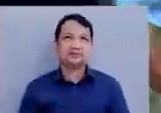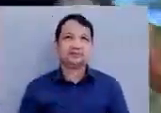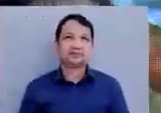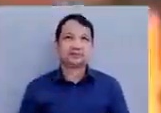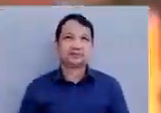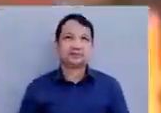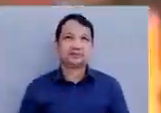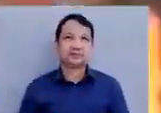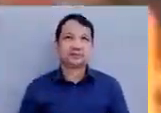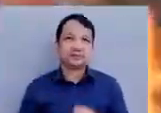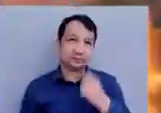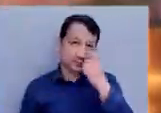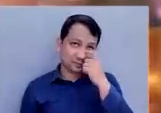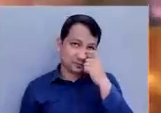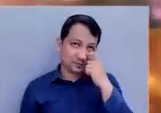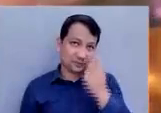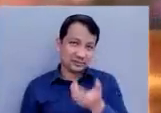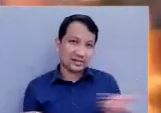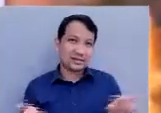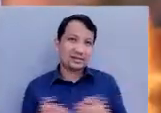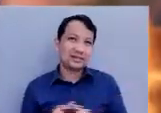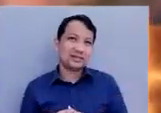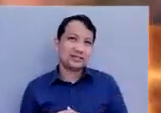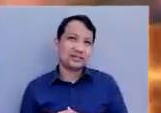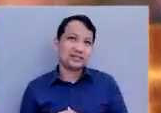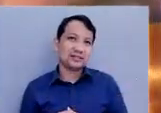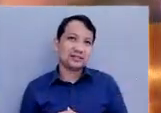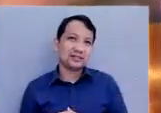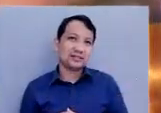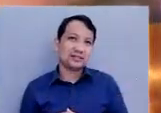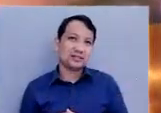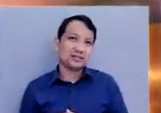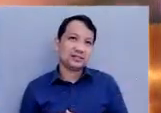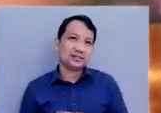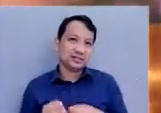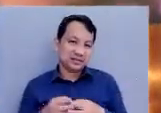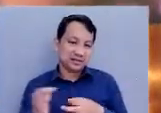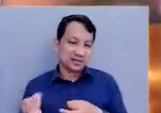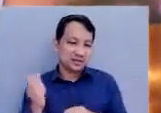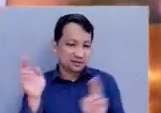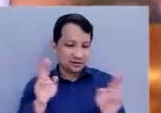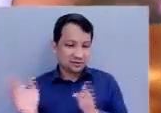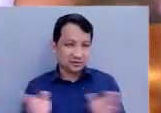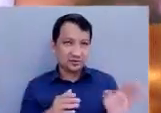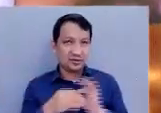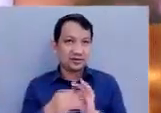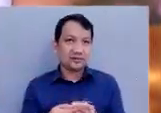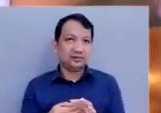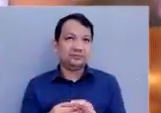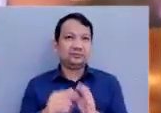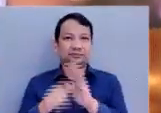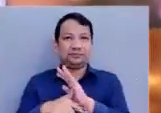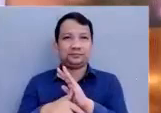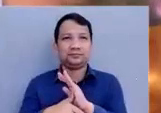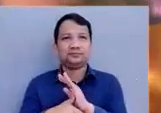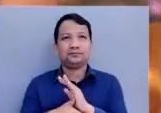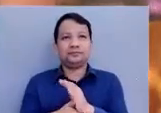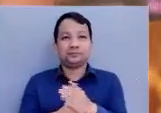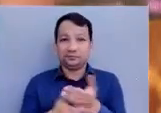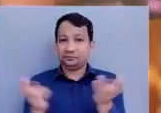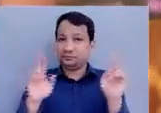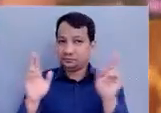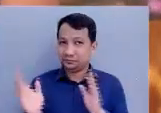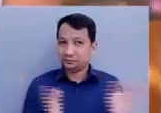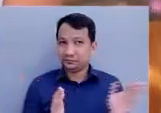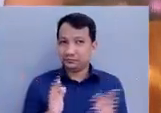mm katulad n sig pero syempre extended ang ating handaan hanggang mamaya okay ang handaan